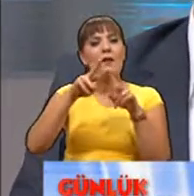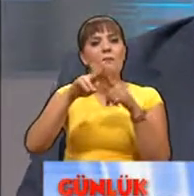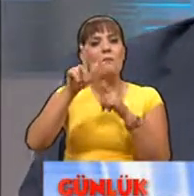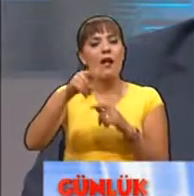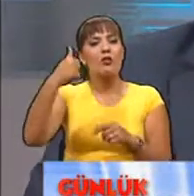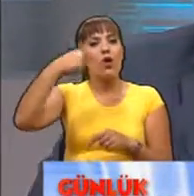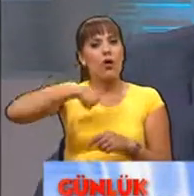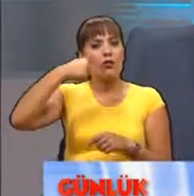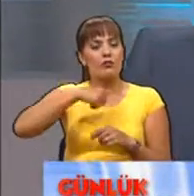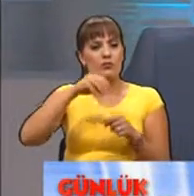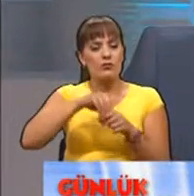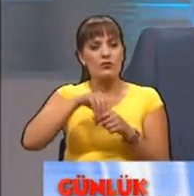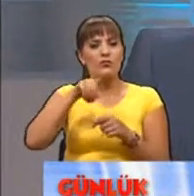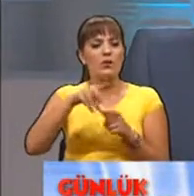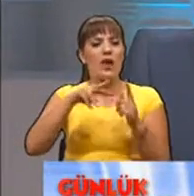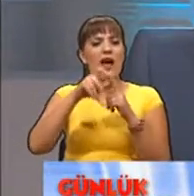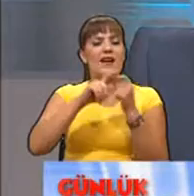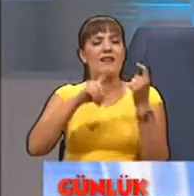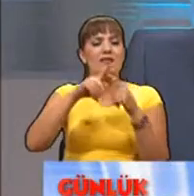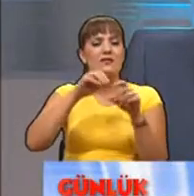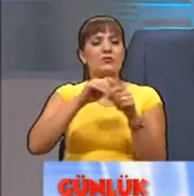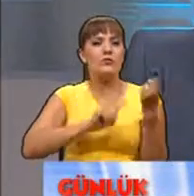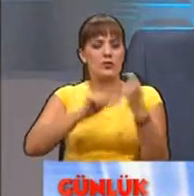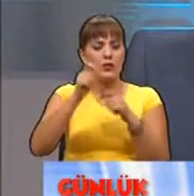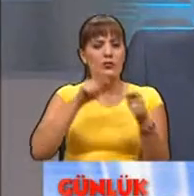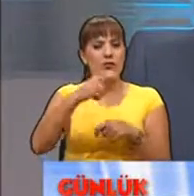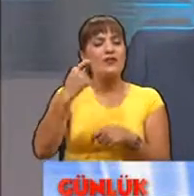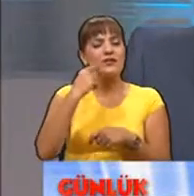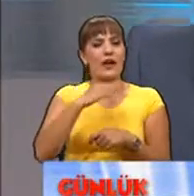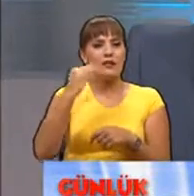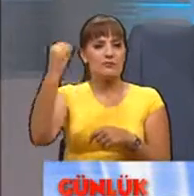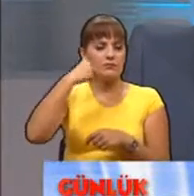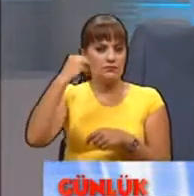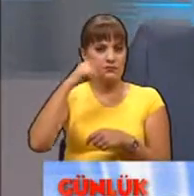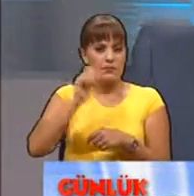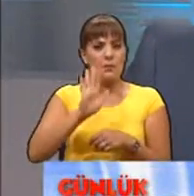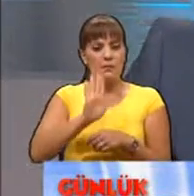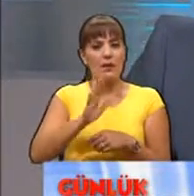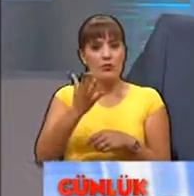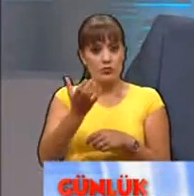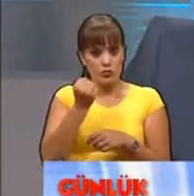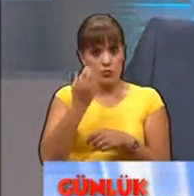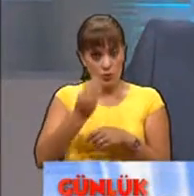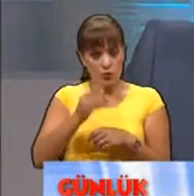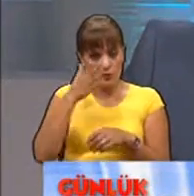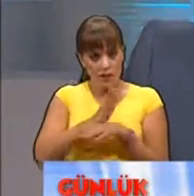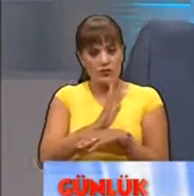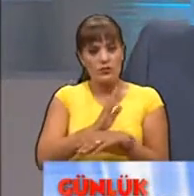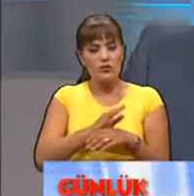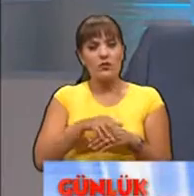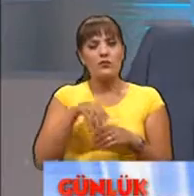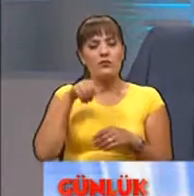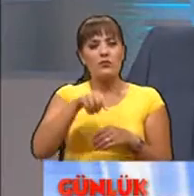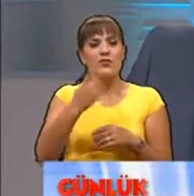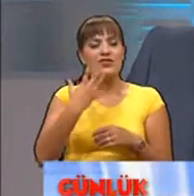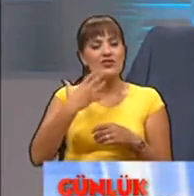dediğimiz, genellikle hyaluronik asit kullanılır zaten bu konuda. Bunu diş etlerine uyguluyoruz. Peki tutucu oluyor mu gerçekten? Çünkü hani şöyle